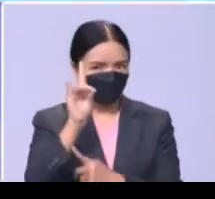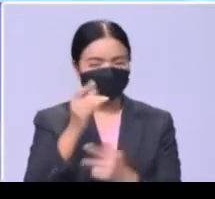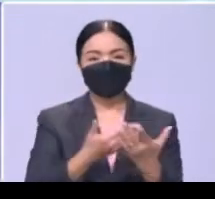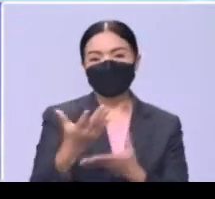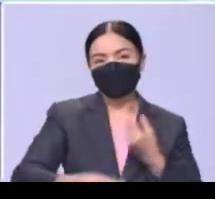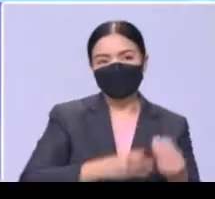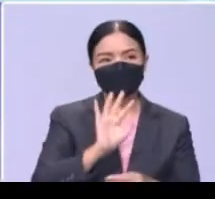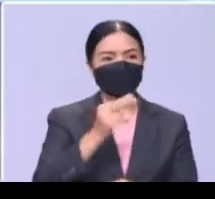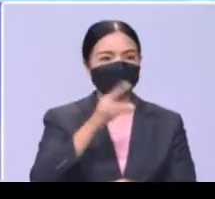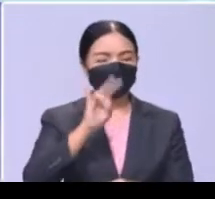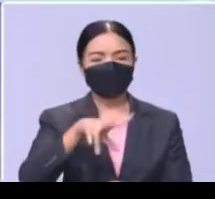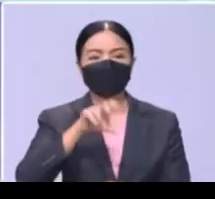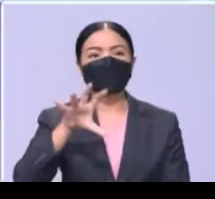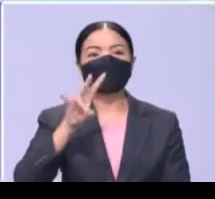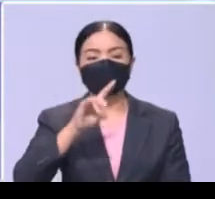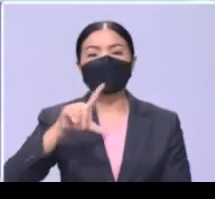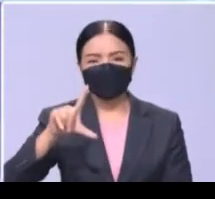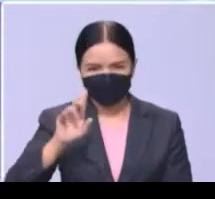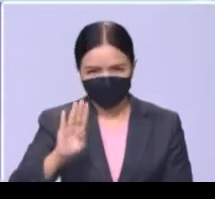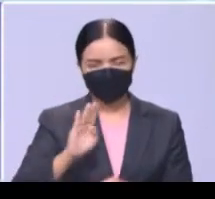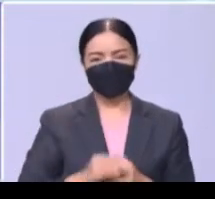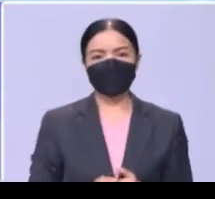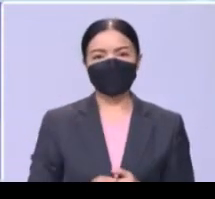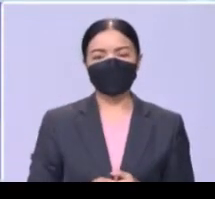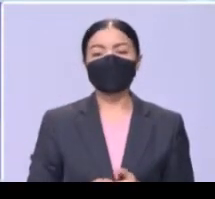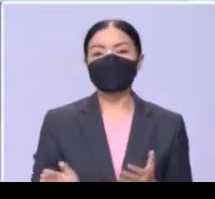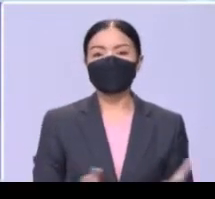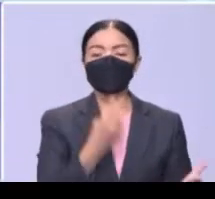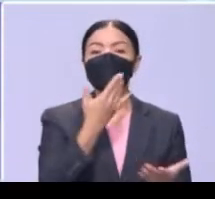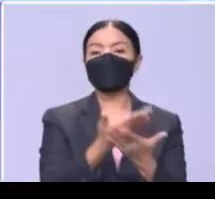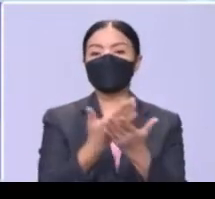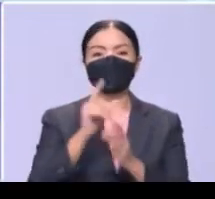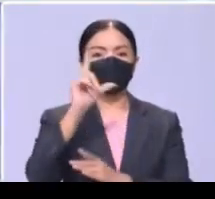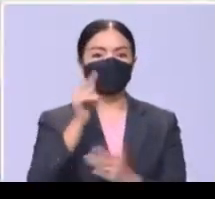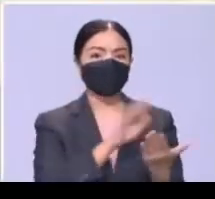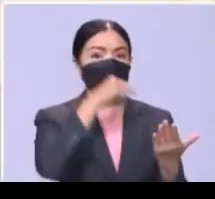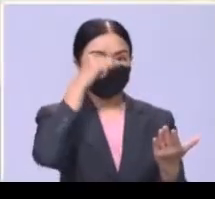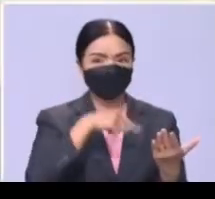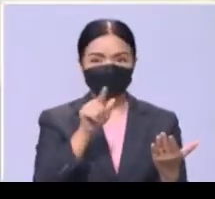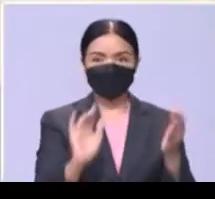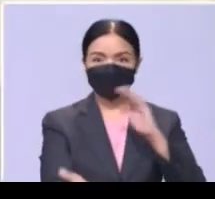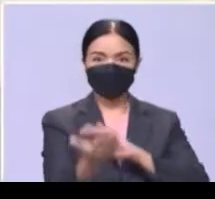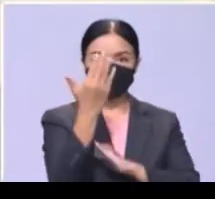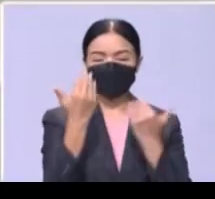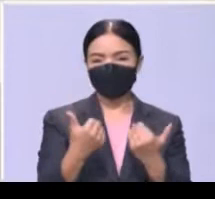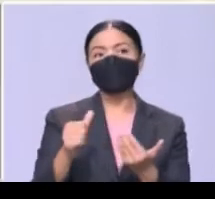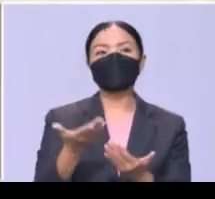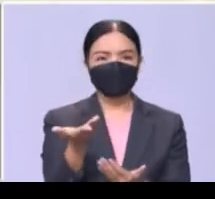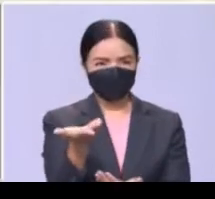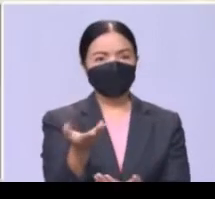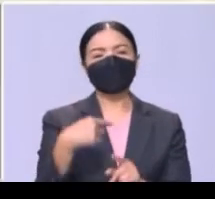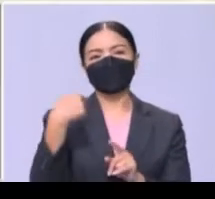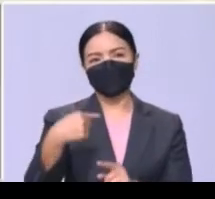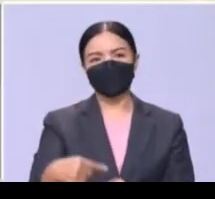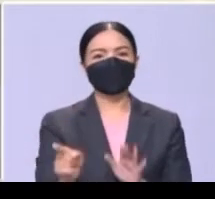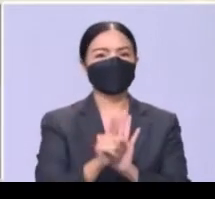ขาย 57000 307ล้านบาทค่ะมาดูราคาทองในประเทศกันนะคะเช้าวันนี้ปรับราคามาแล้ว